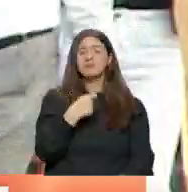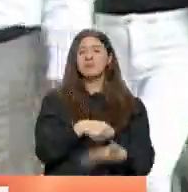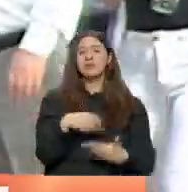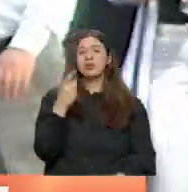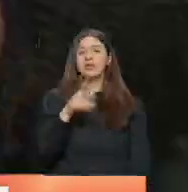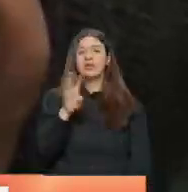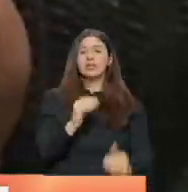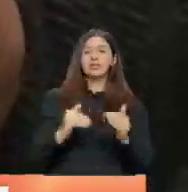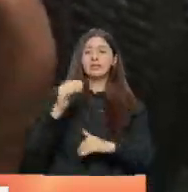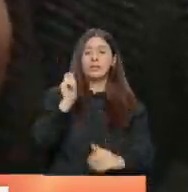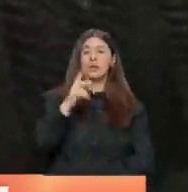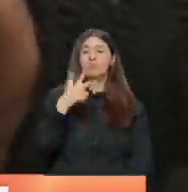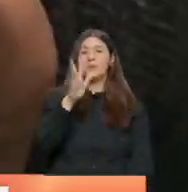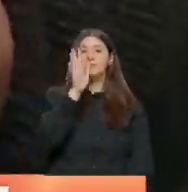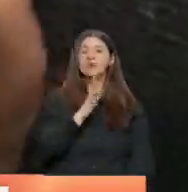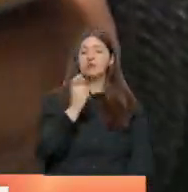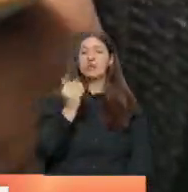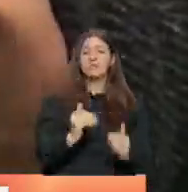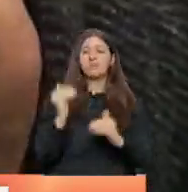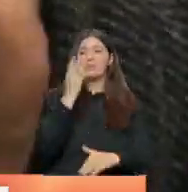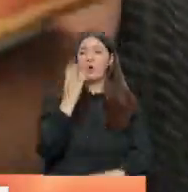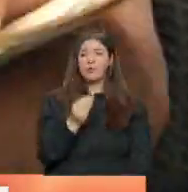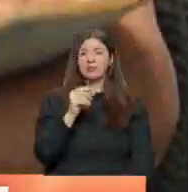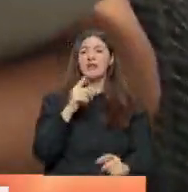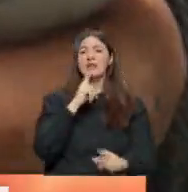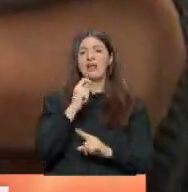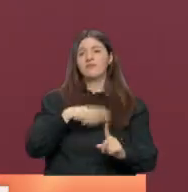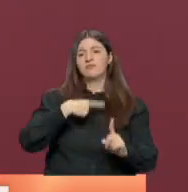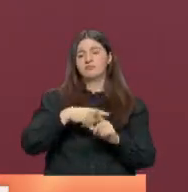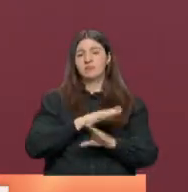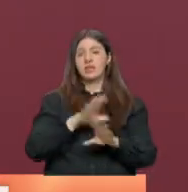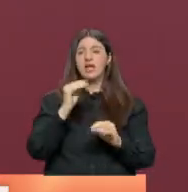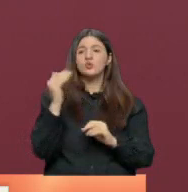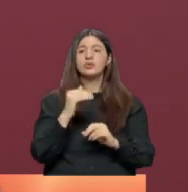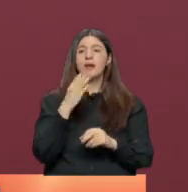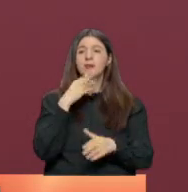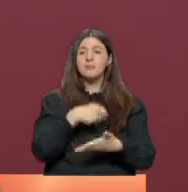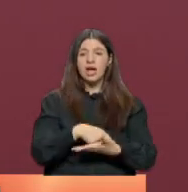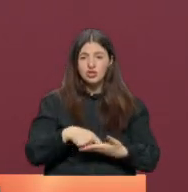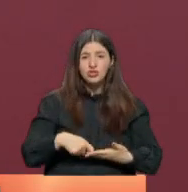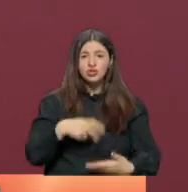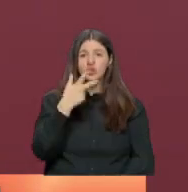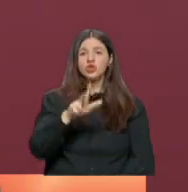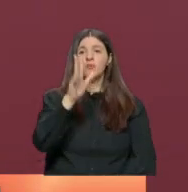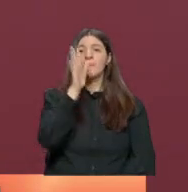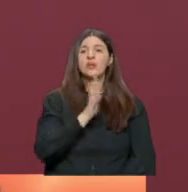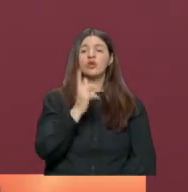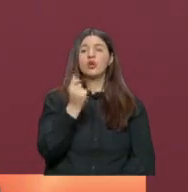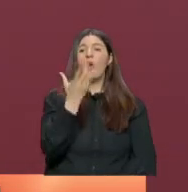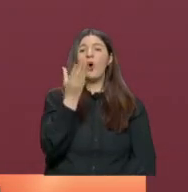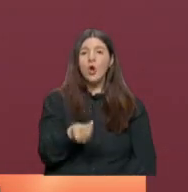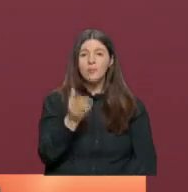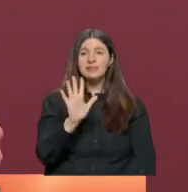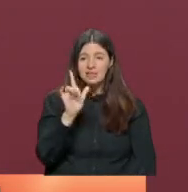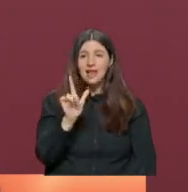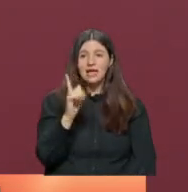maaşının %40 artarak 3500 liraya çıkarılması teklife eklendi. En düşük emekli maaşının 3500 lira